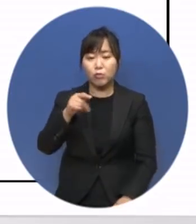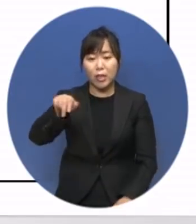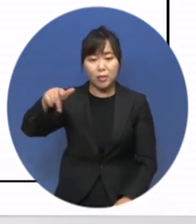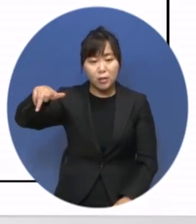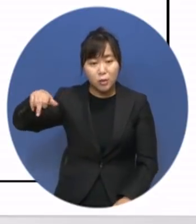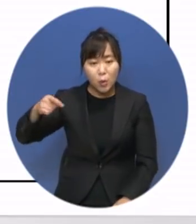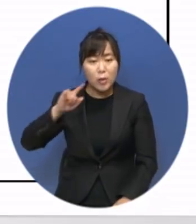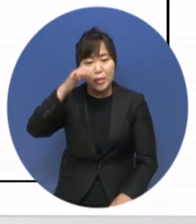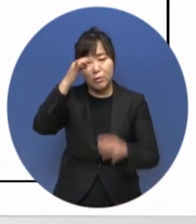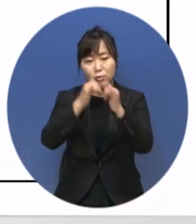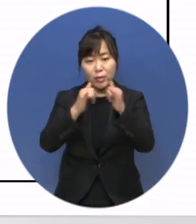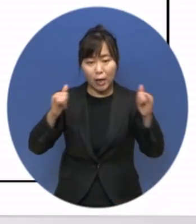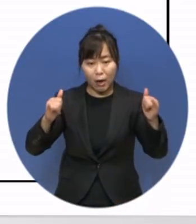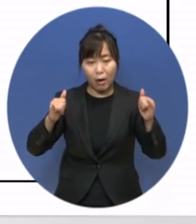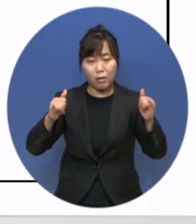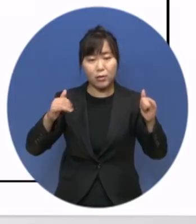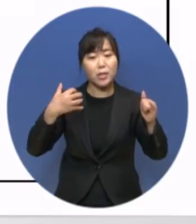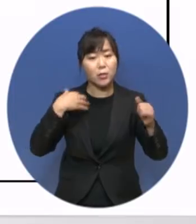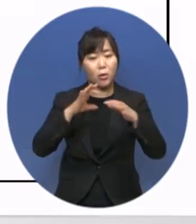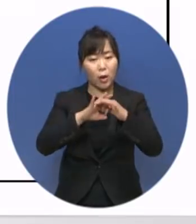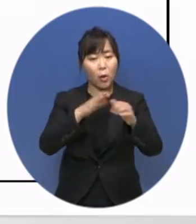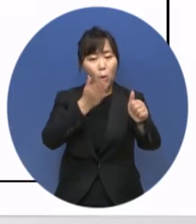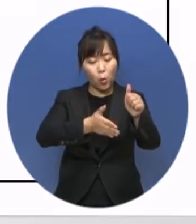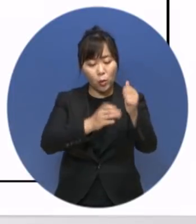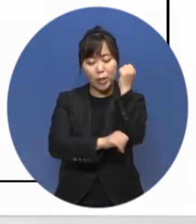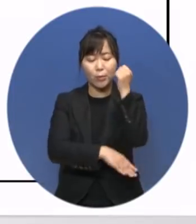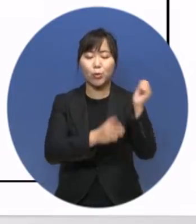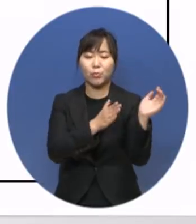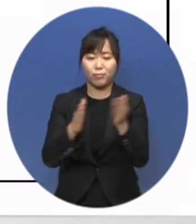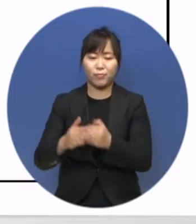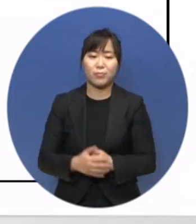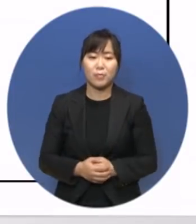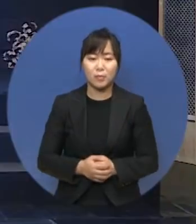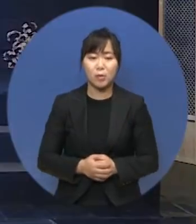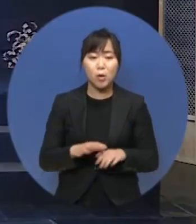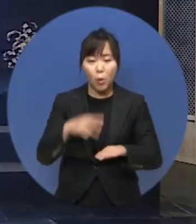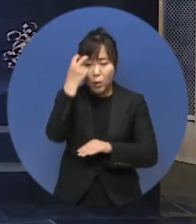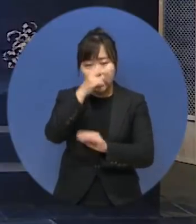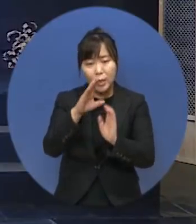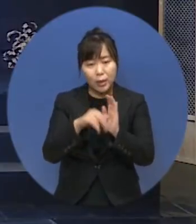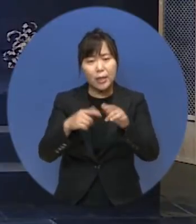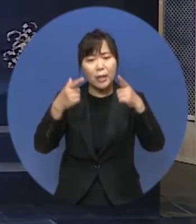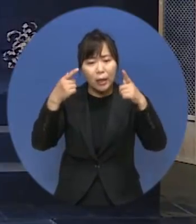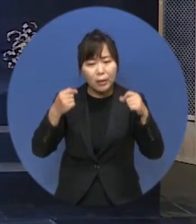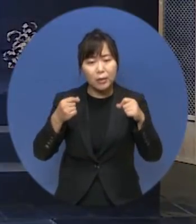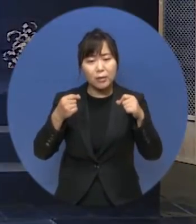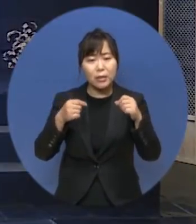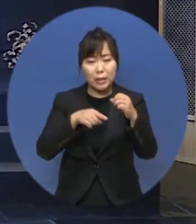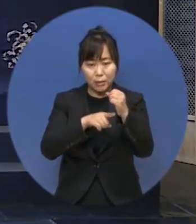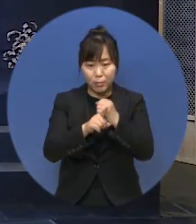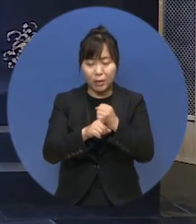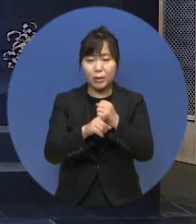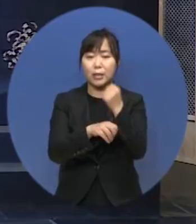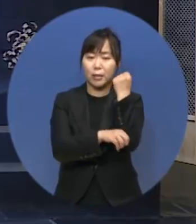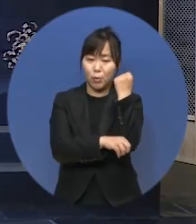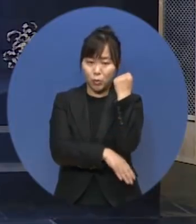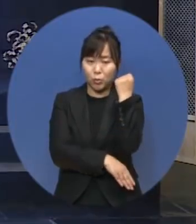지위에 대한 공고를 바탕으로 만들어졌습니다. 본 조사에서도 이러한 정의를